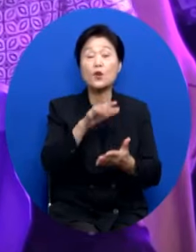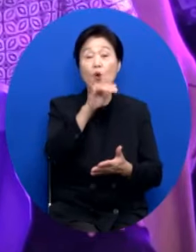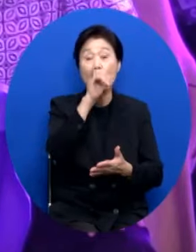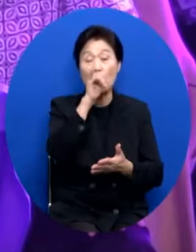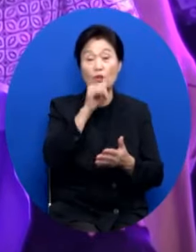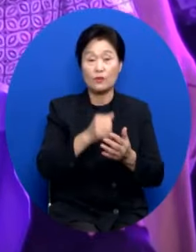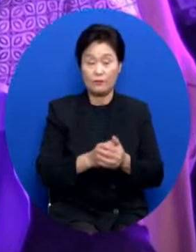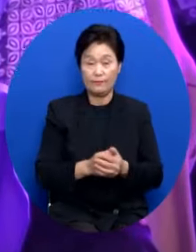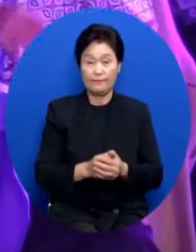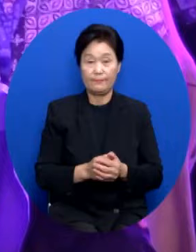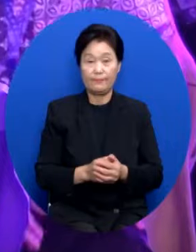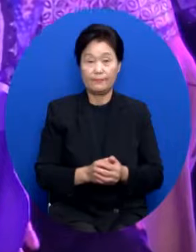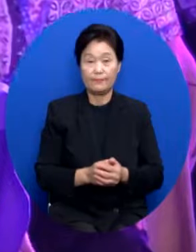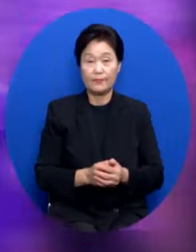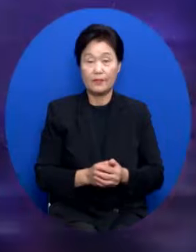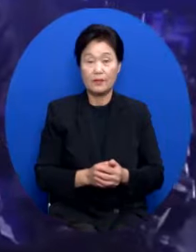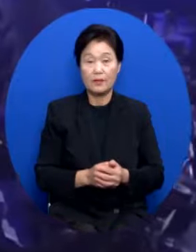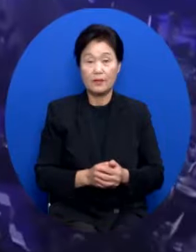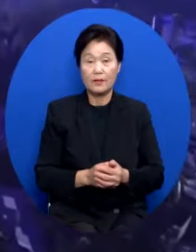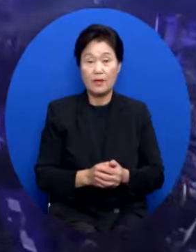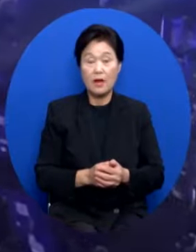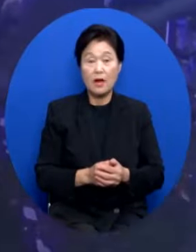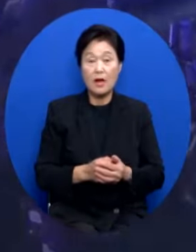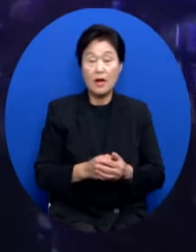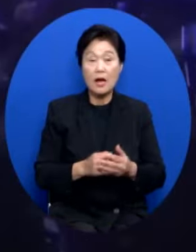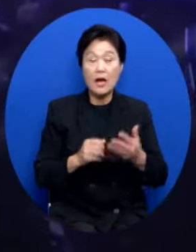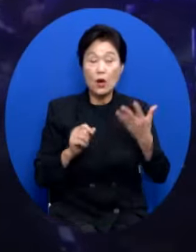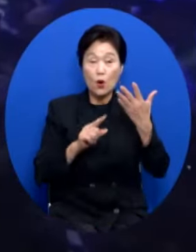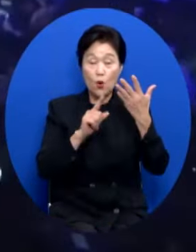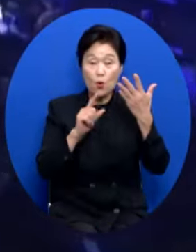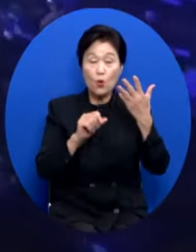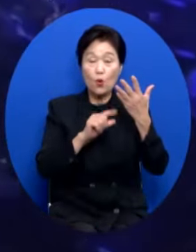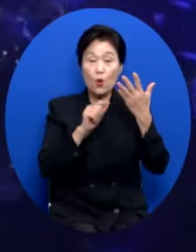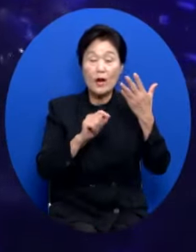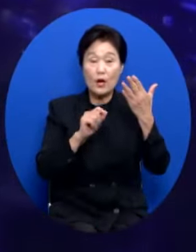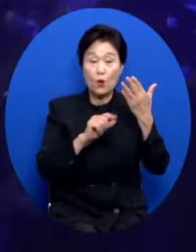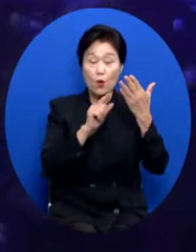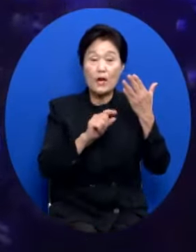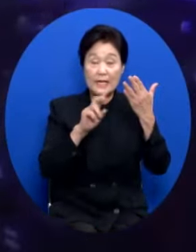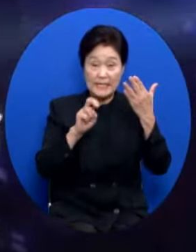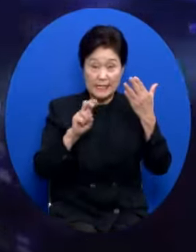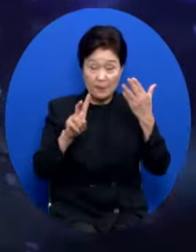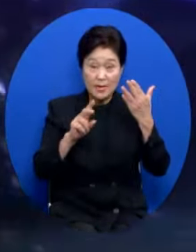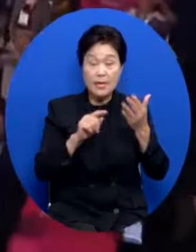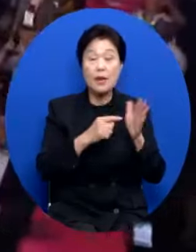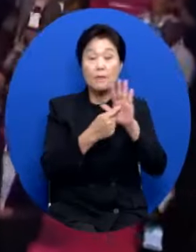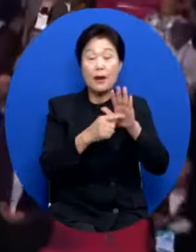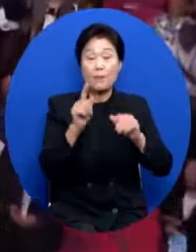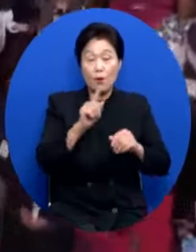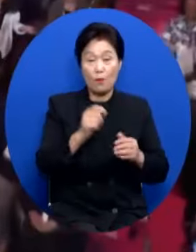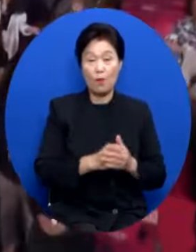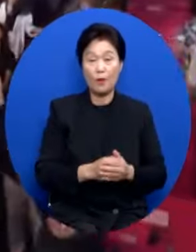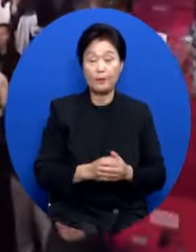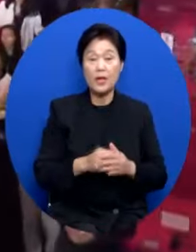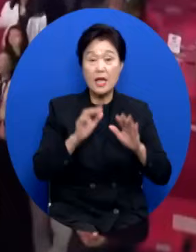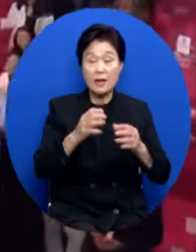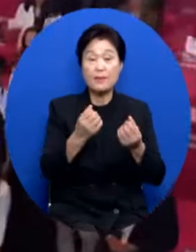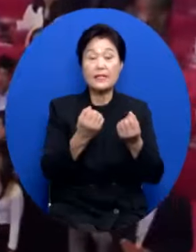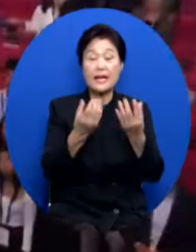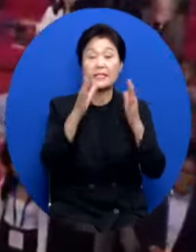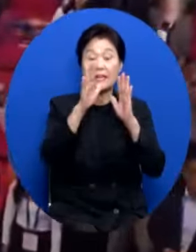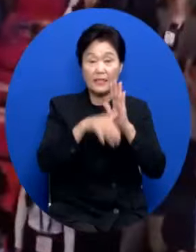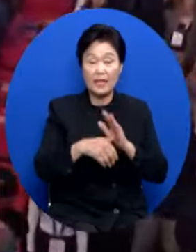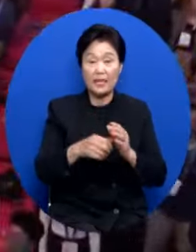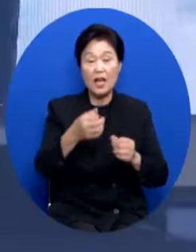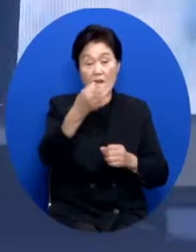메시지로 자리 잡은 바 있습니다. 22일 발표된 서울 선언문 초안에 따르면 이번 로잔 대회에서는 기술